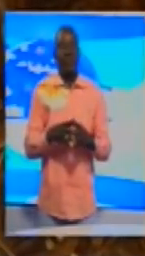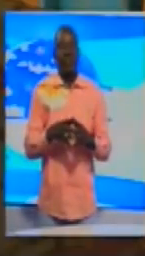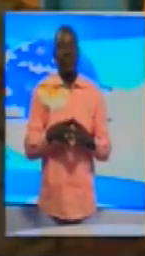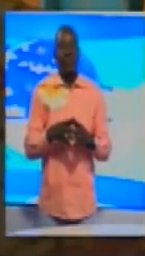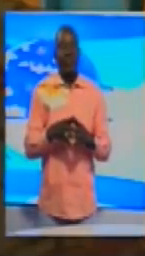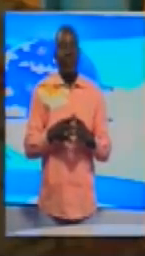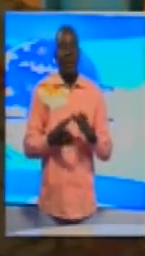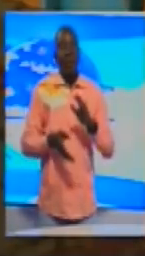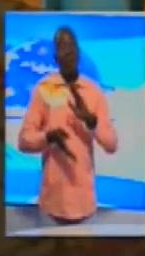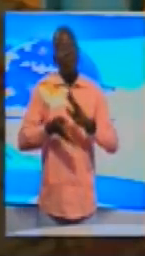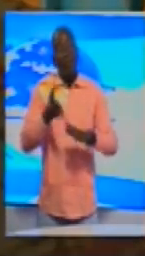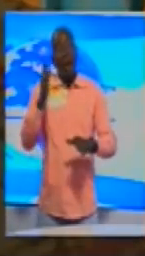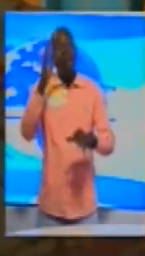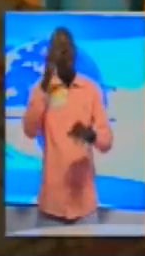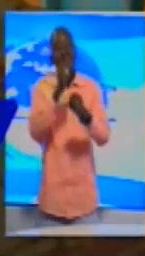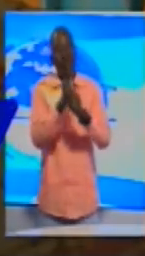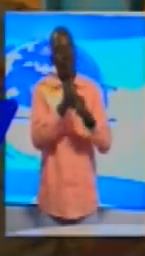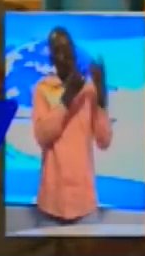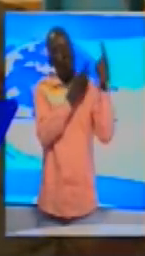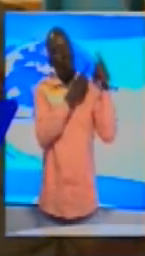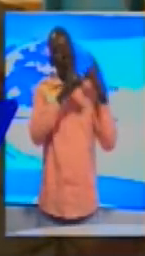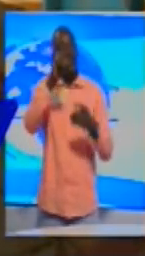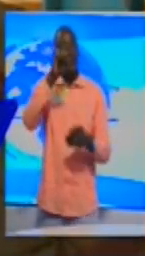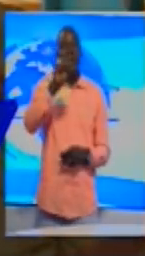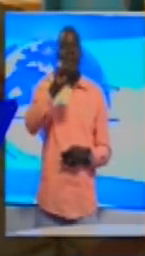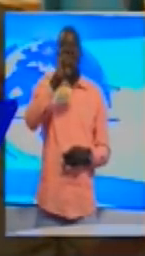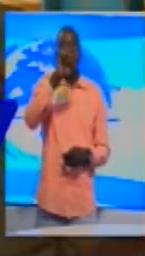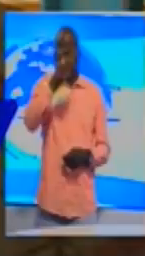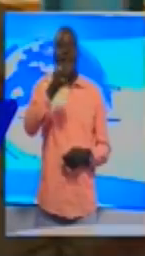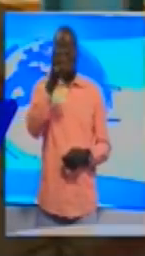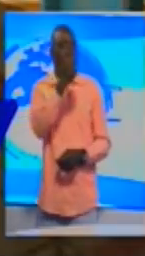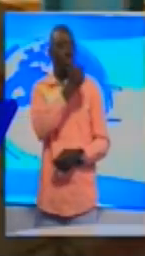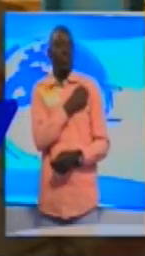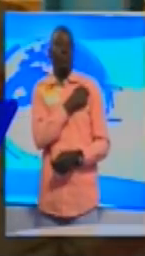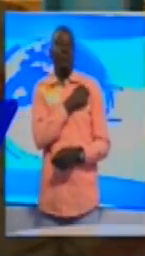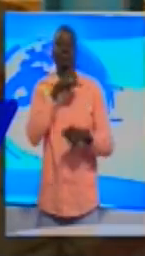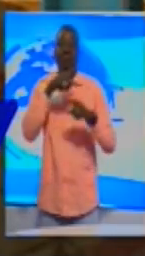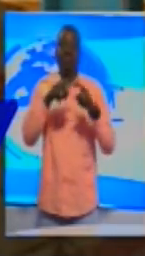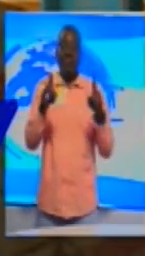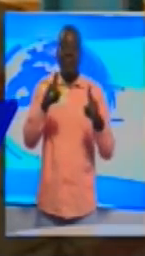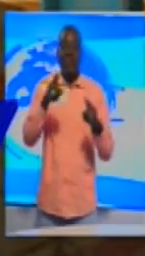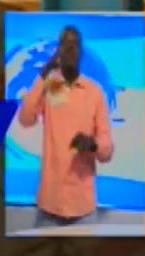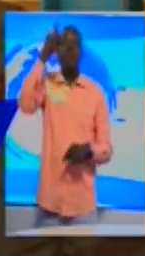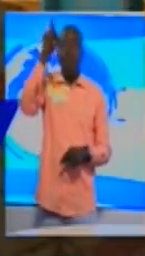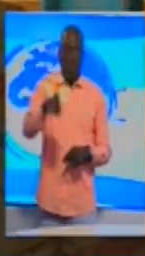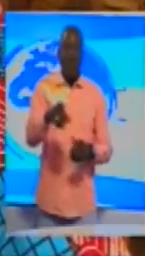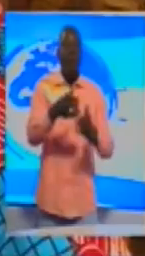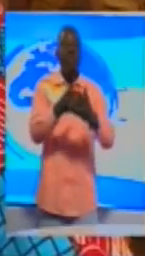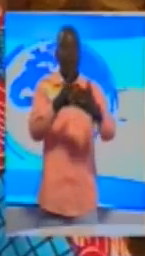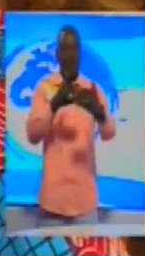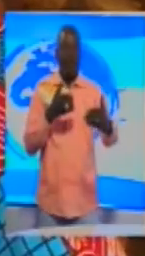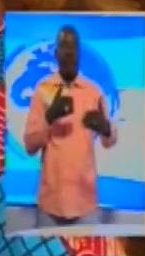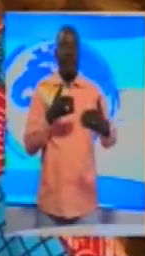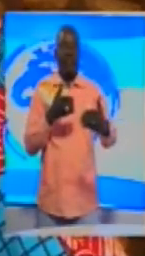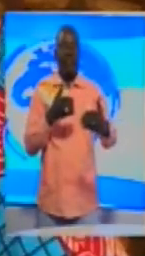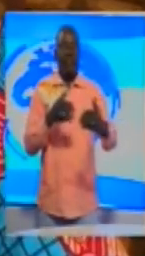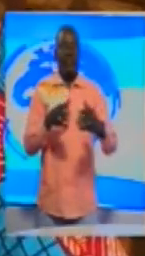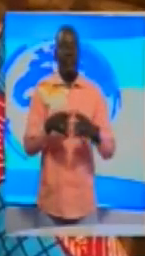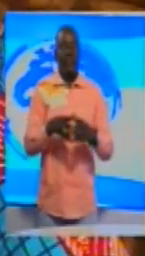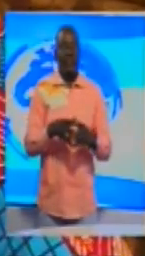On passe à provisionner depuis 5 ans au Togo, mais il faut commander à l'avance.